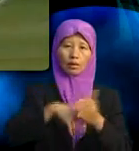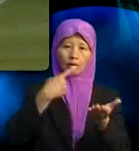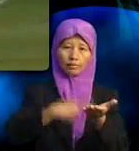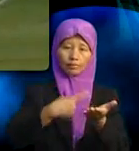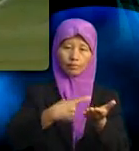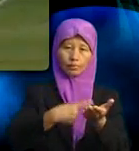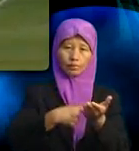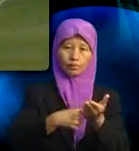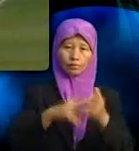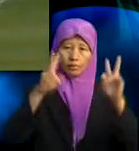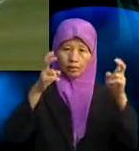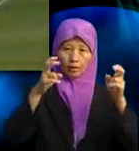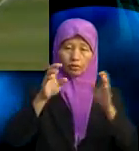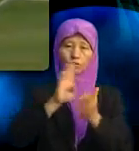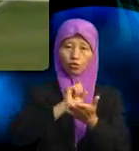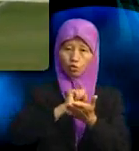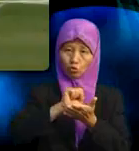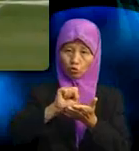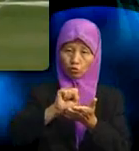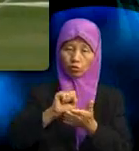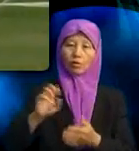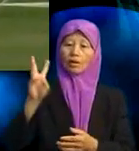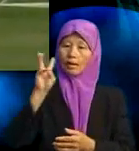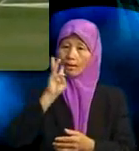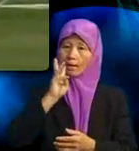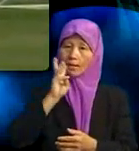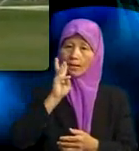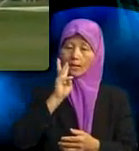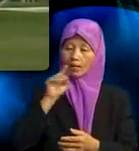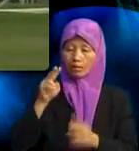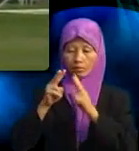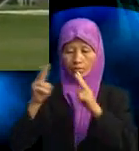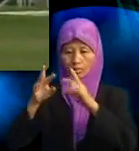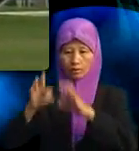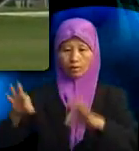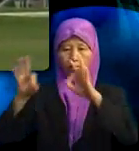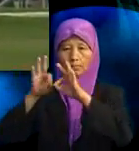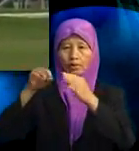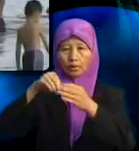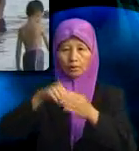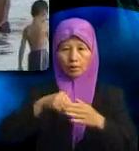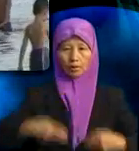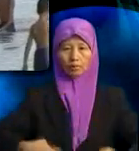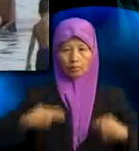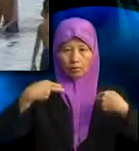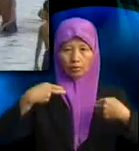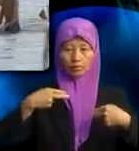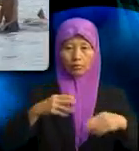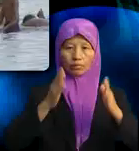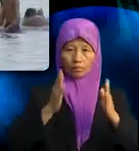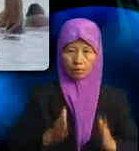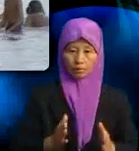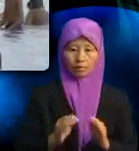Dalam membincangkan bab bersuci, air merupakan unsur terpenting dalam